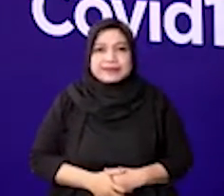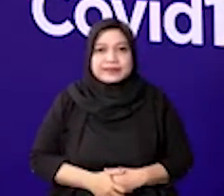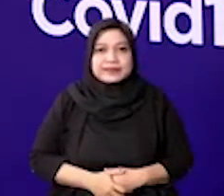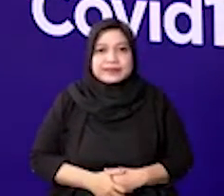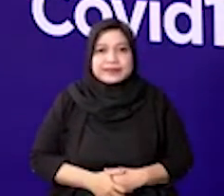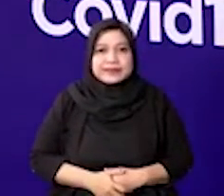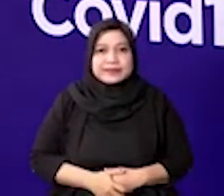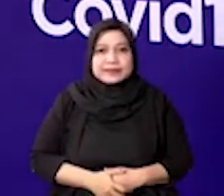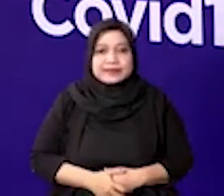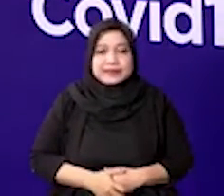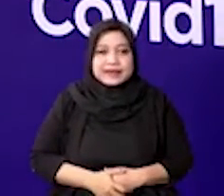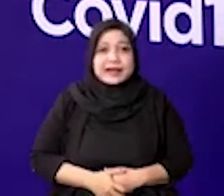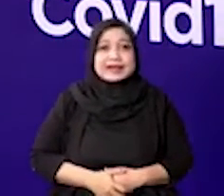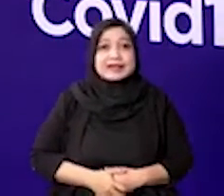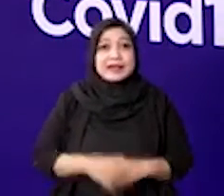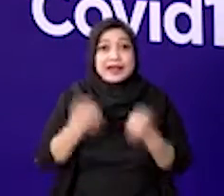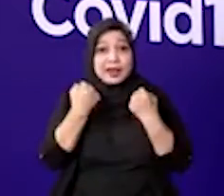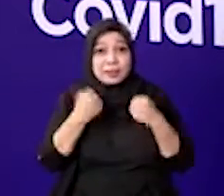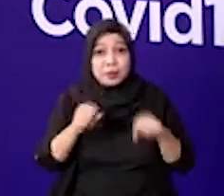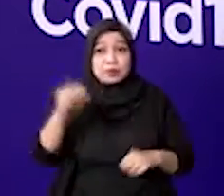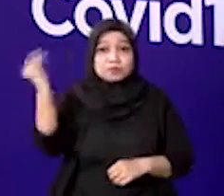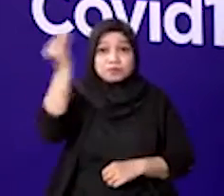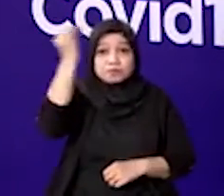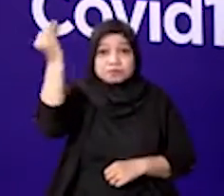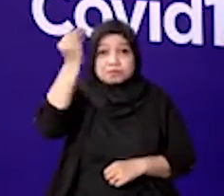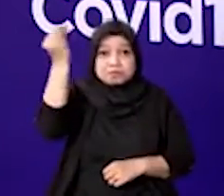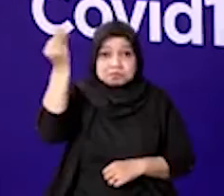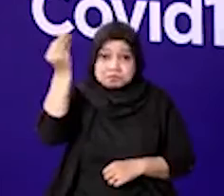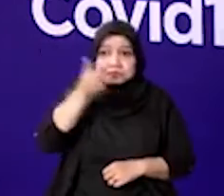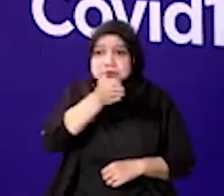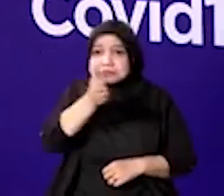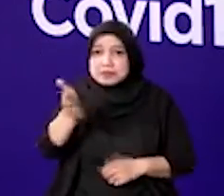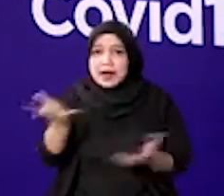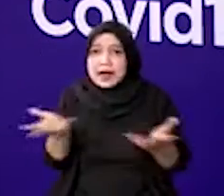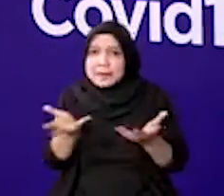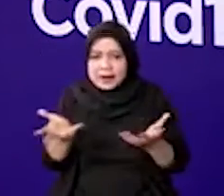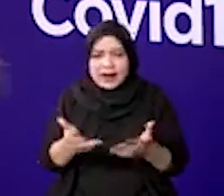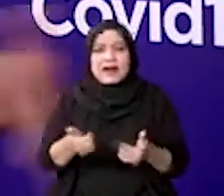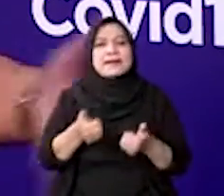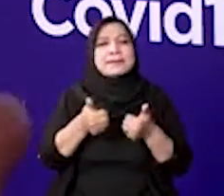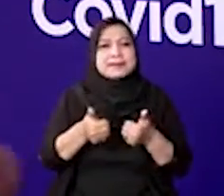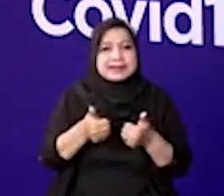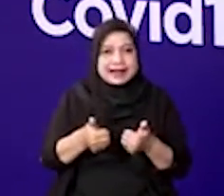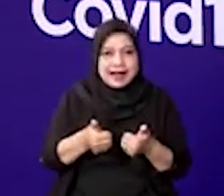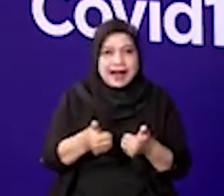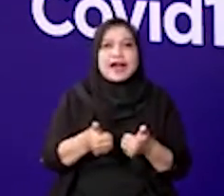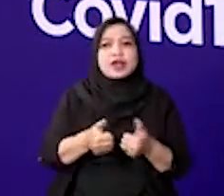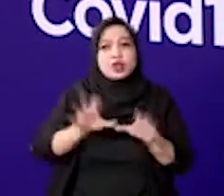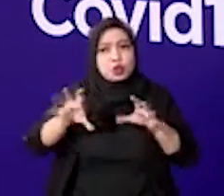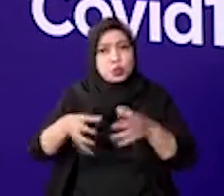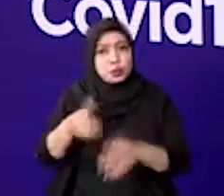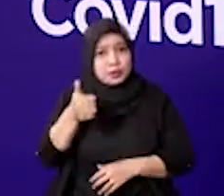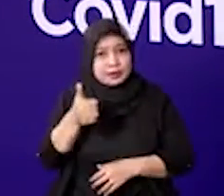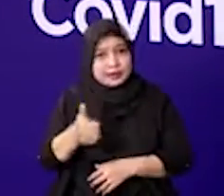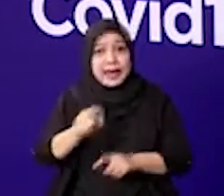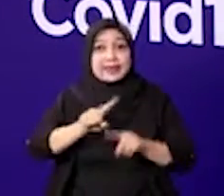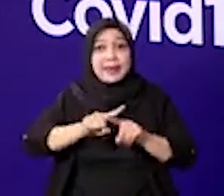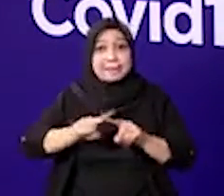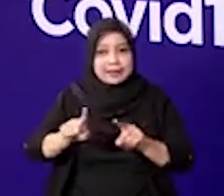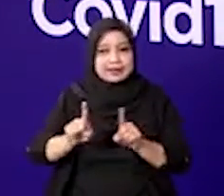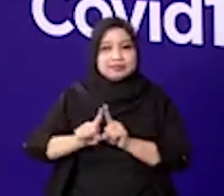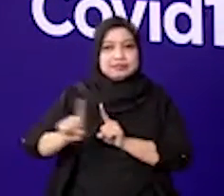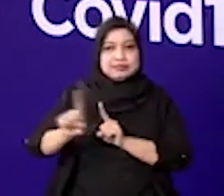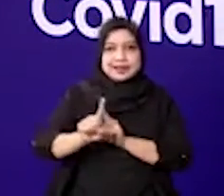ee kemudian kita bisa berkumpul dengan pasti jaga jarak ya kemudian kita bisa